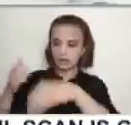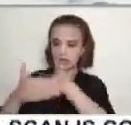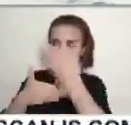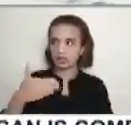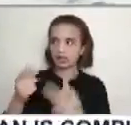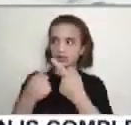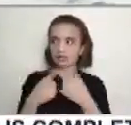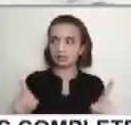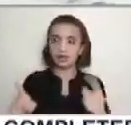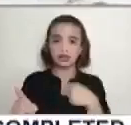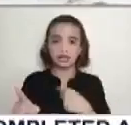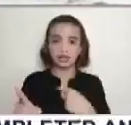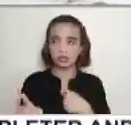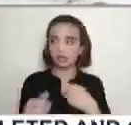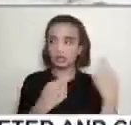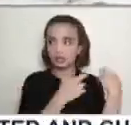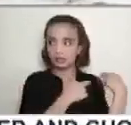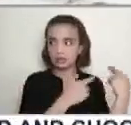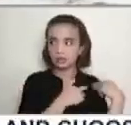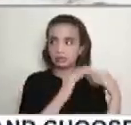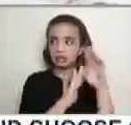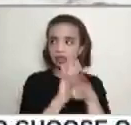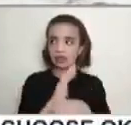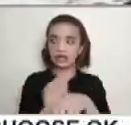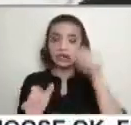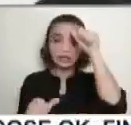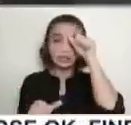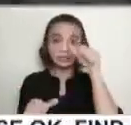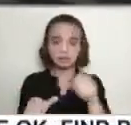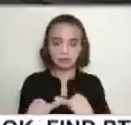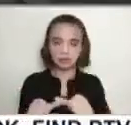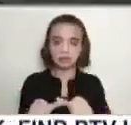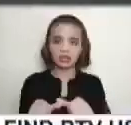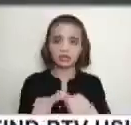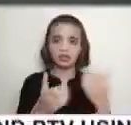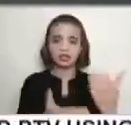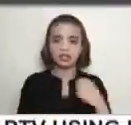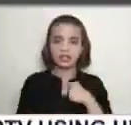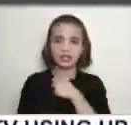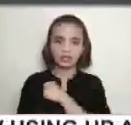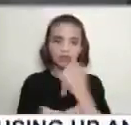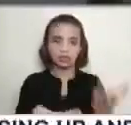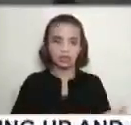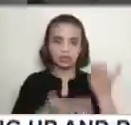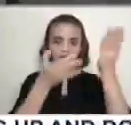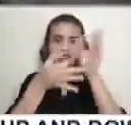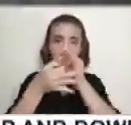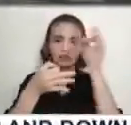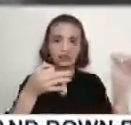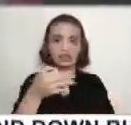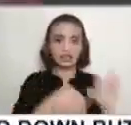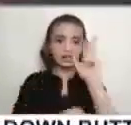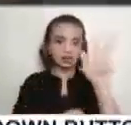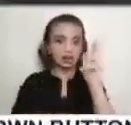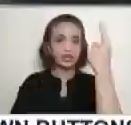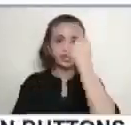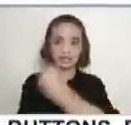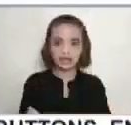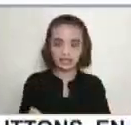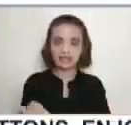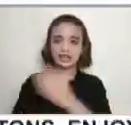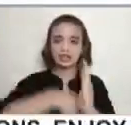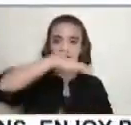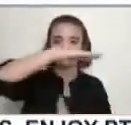September 30, 2021. Mula dito sa lungsod ng Makati, Bernard Aljana para sa Morning Show ng Bayan, ang Rise and Shine Pilipinas.